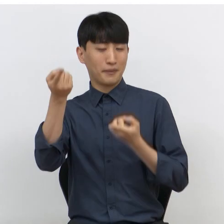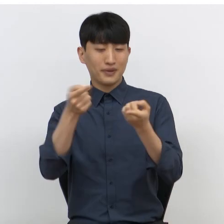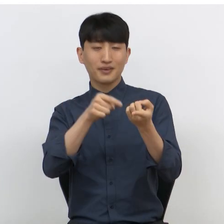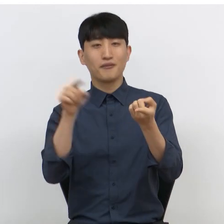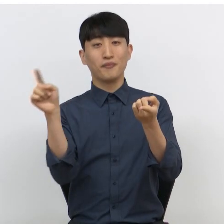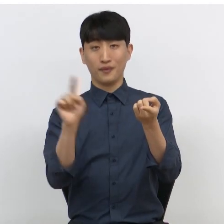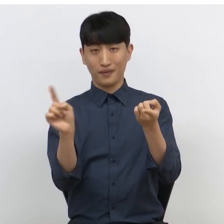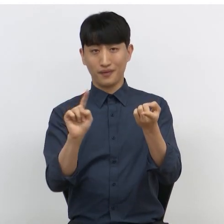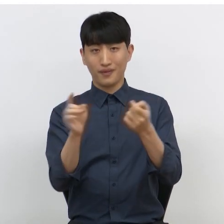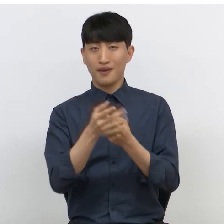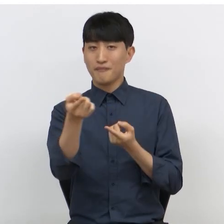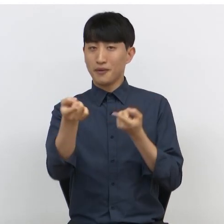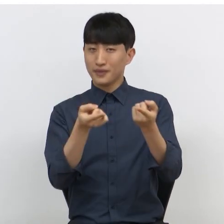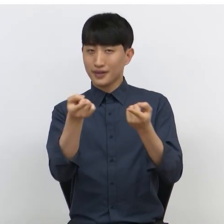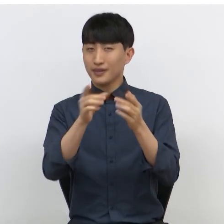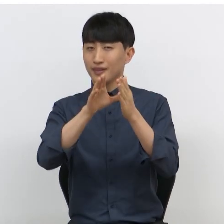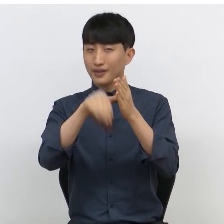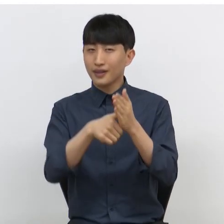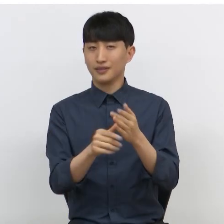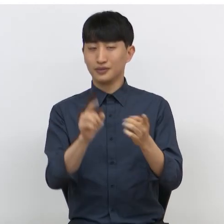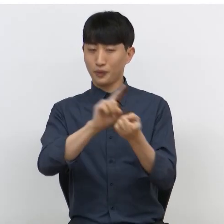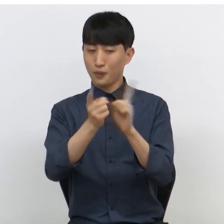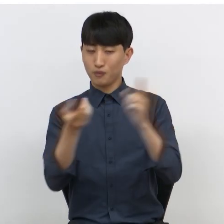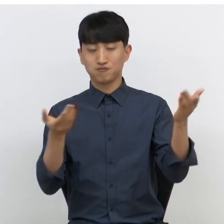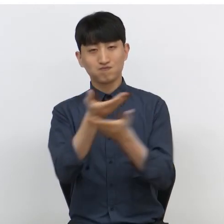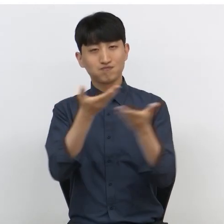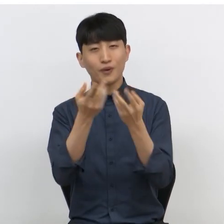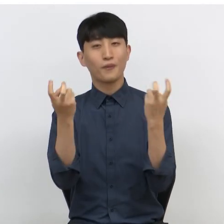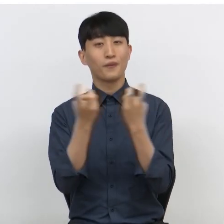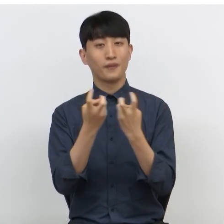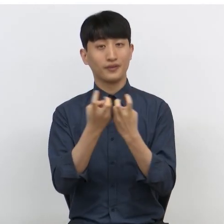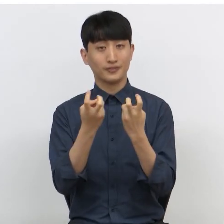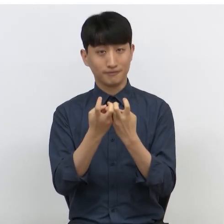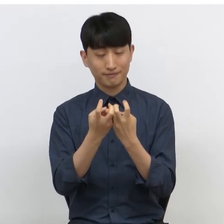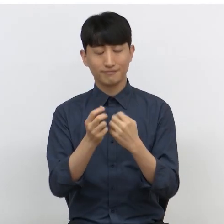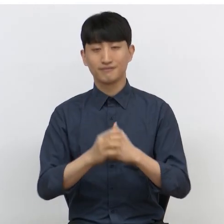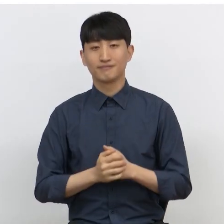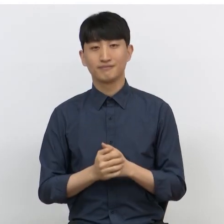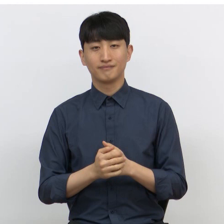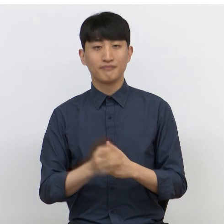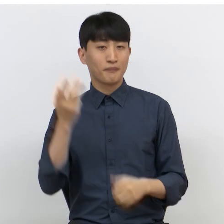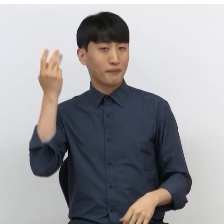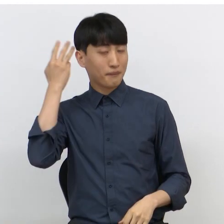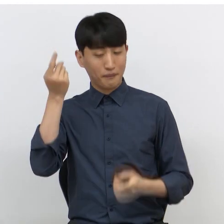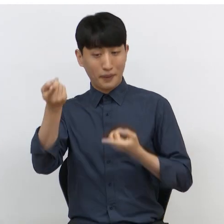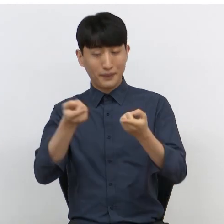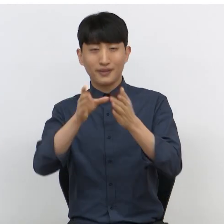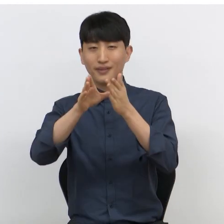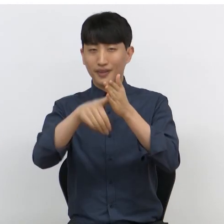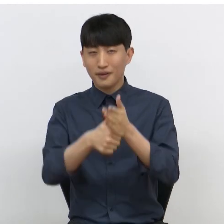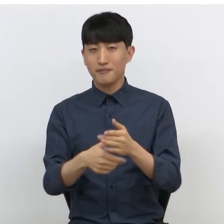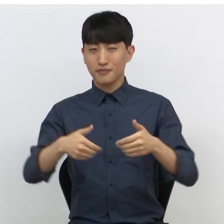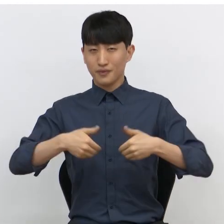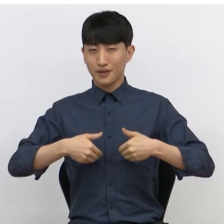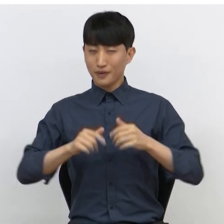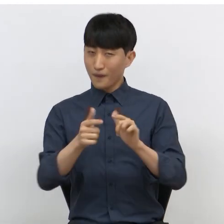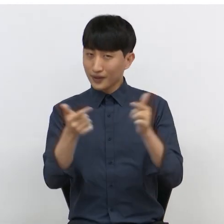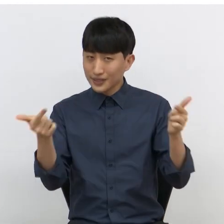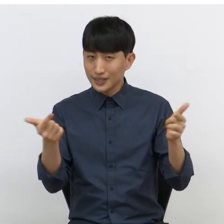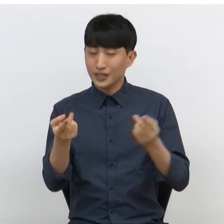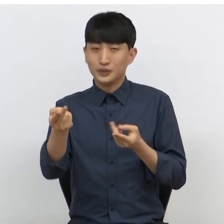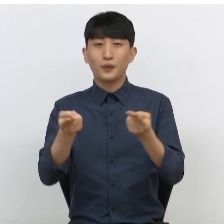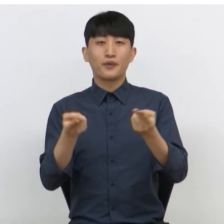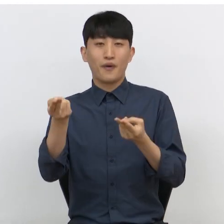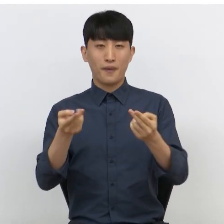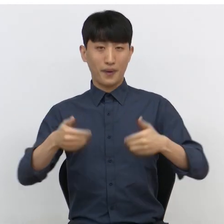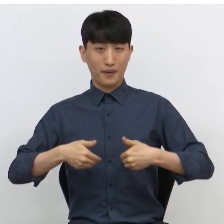무엇이냐, 그다음에 매핑 시 어떻게 상호작용을 해야 되느냐, 그다음에 매핑 시 필요한 변수들을 조절하는